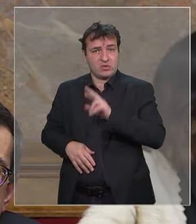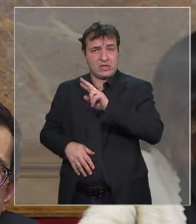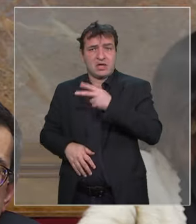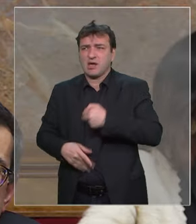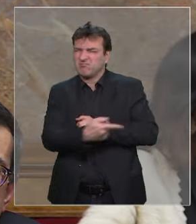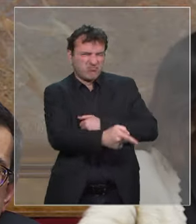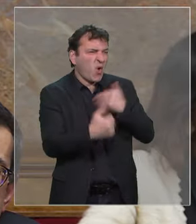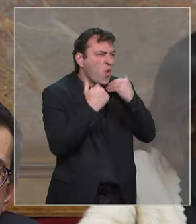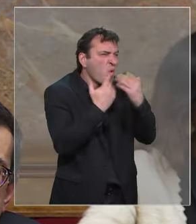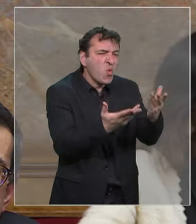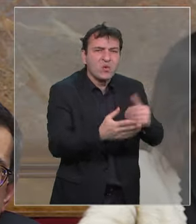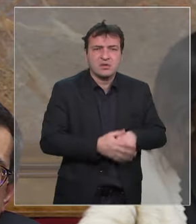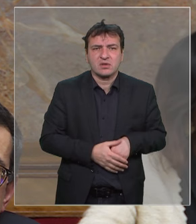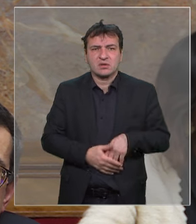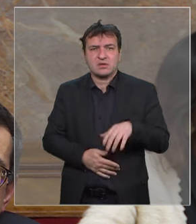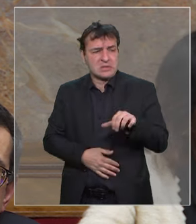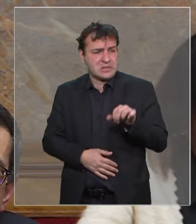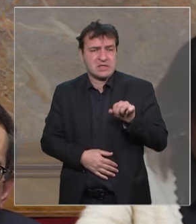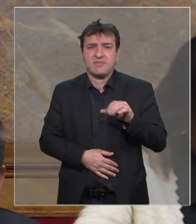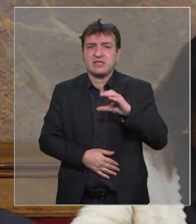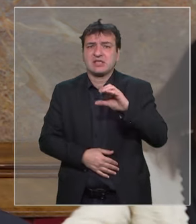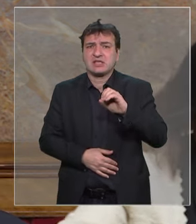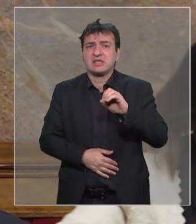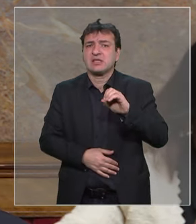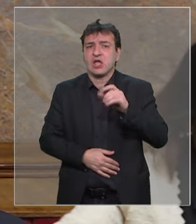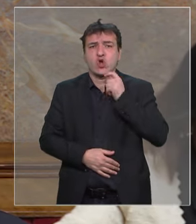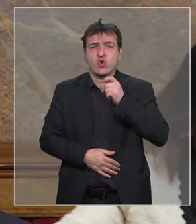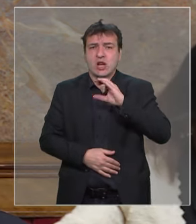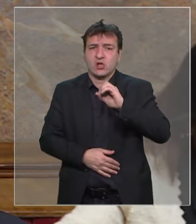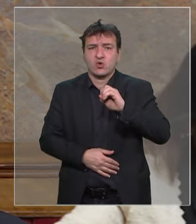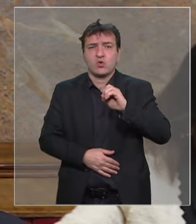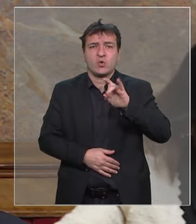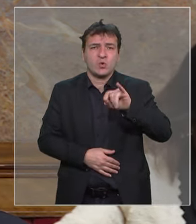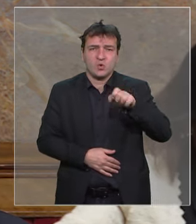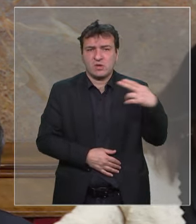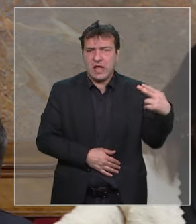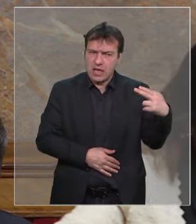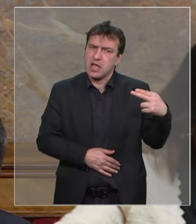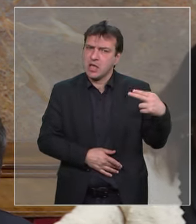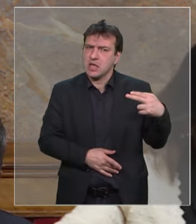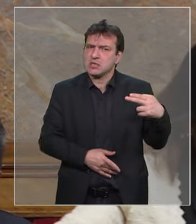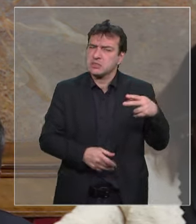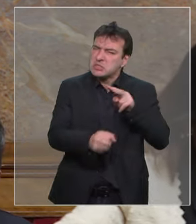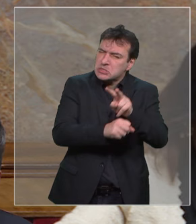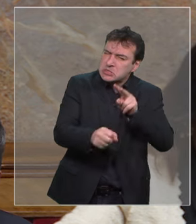M. Cohen était attaqué verbalement et faisait objet de menaces dans plusieurs manifestations d'extrême droite.